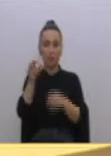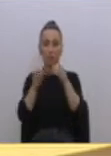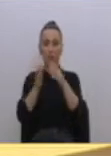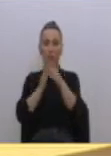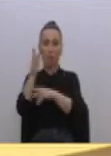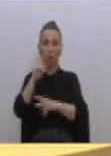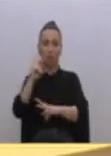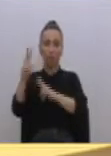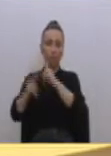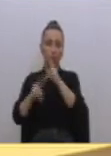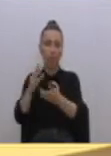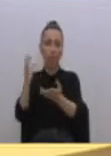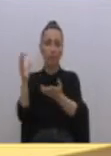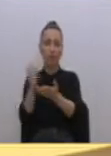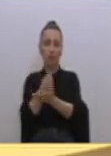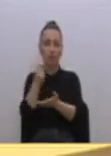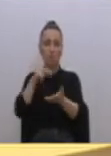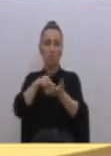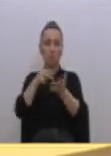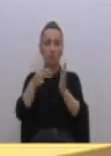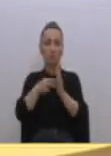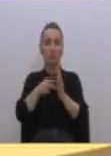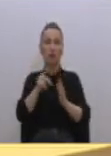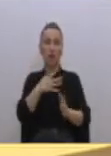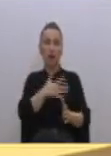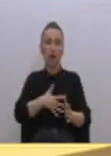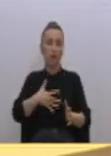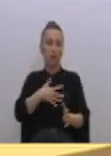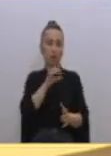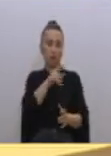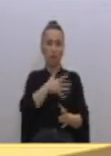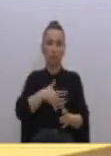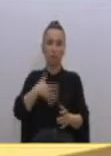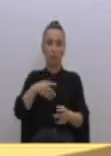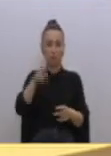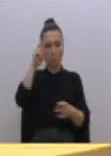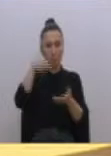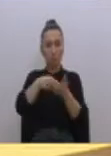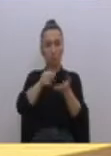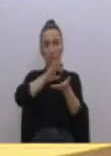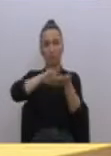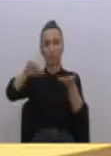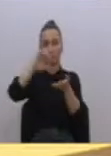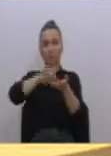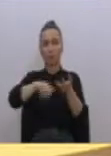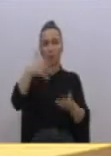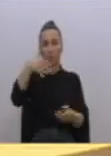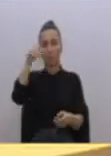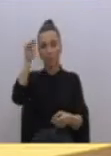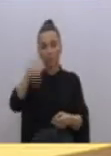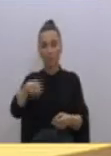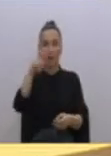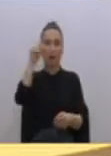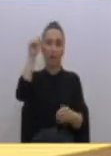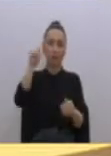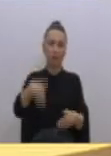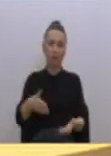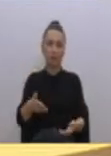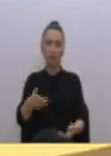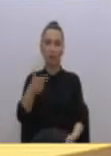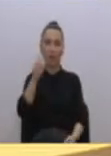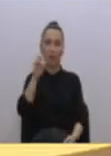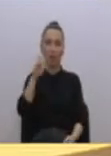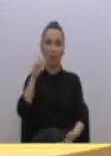სასამართლოში, იგებენ და ბიუჯეტიდან რა ენაღოლება წულუკიანს და ბიუჯეტიდან მიდის და მიდის 50000, 100000, აგერ გაბუნია